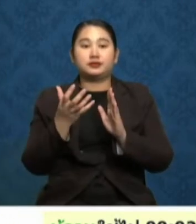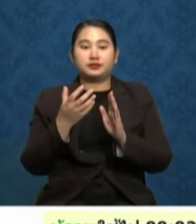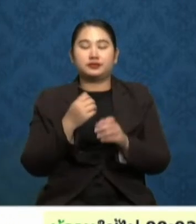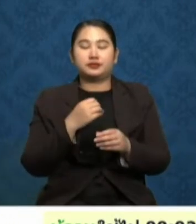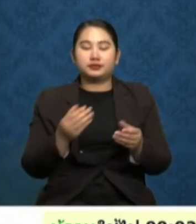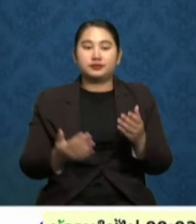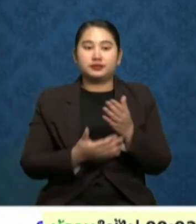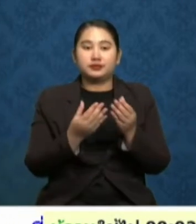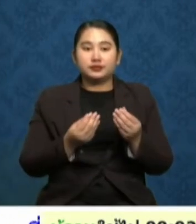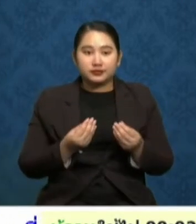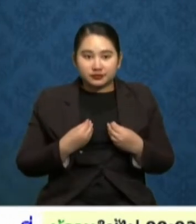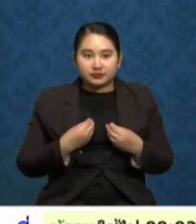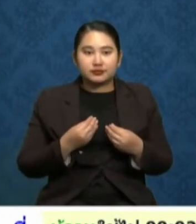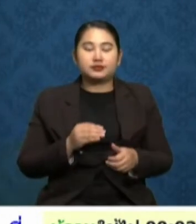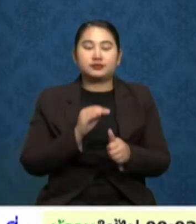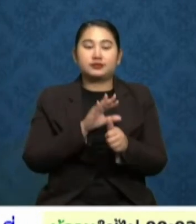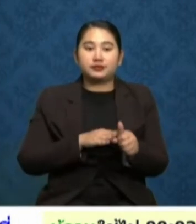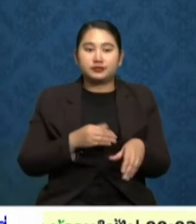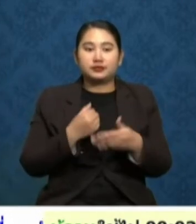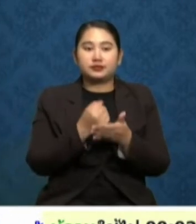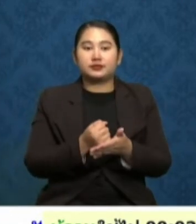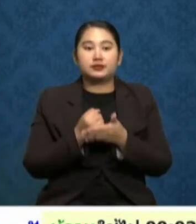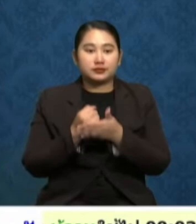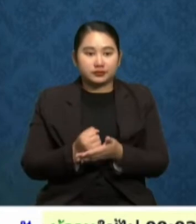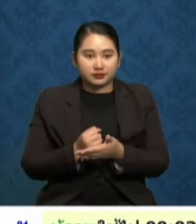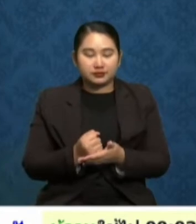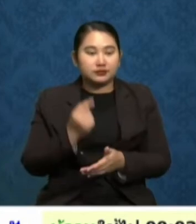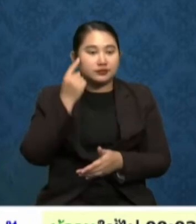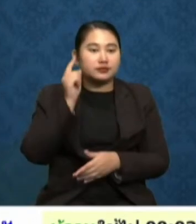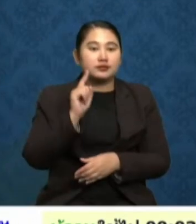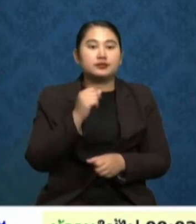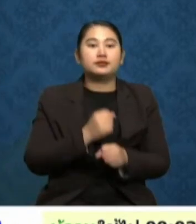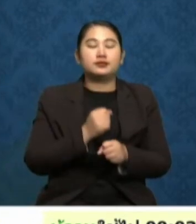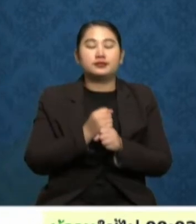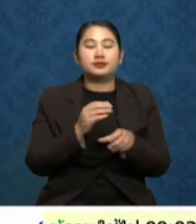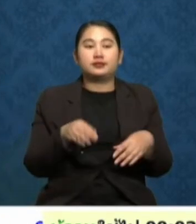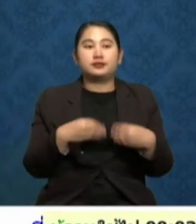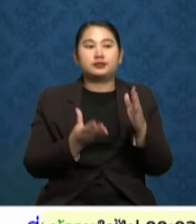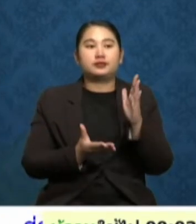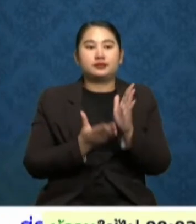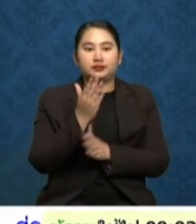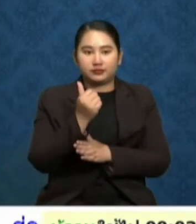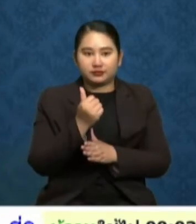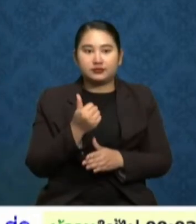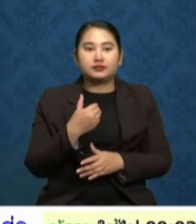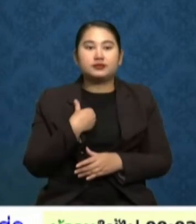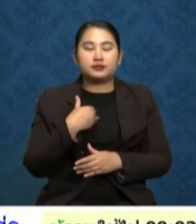อ